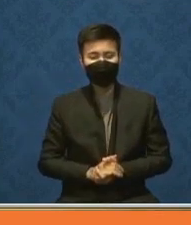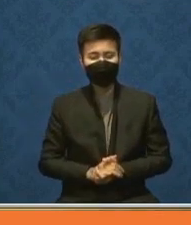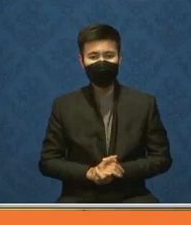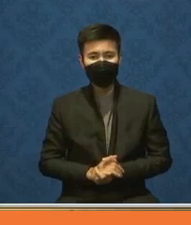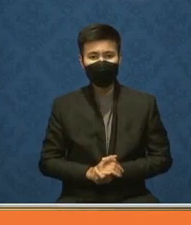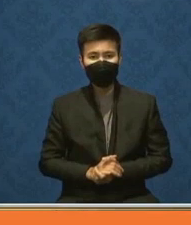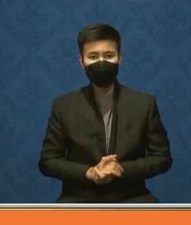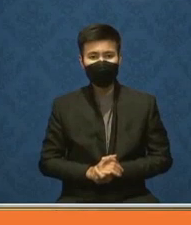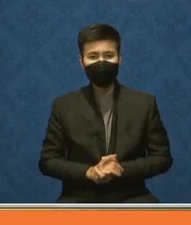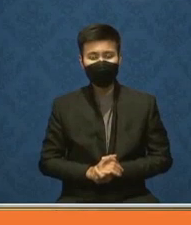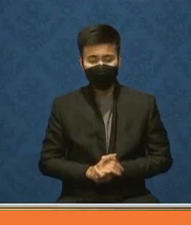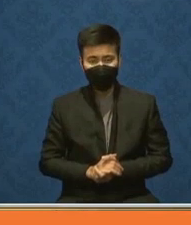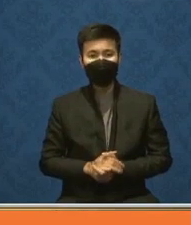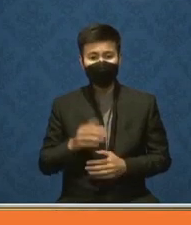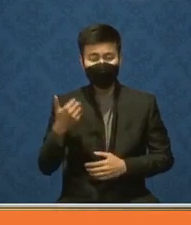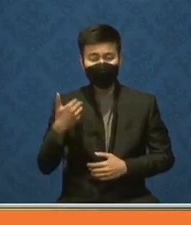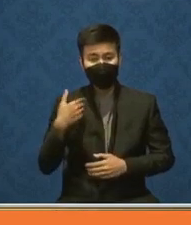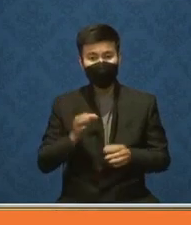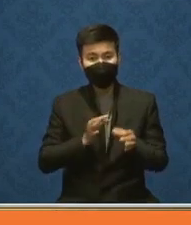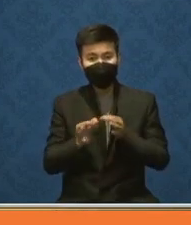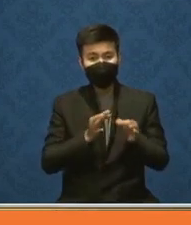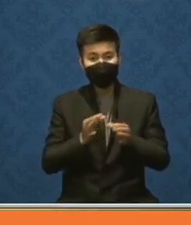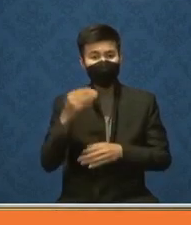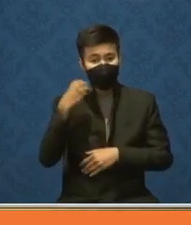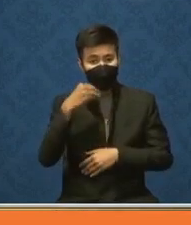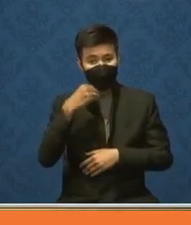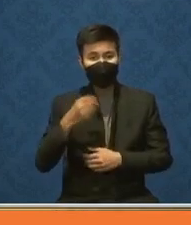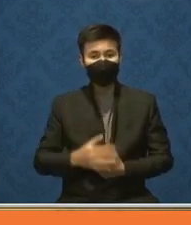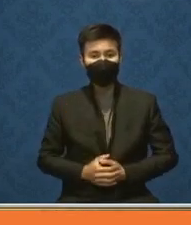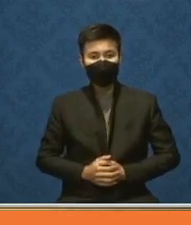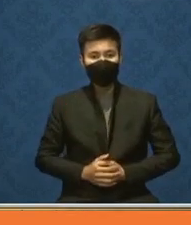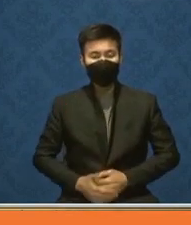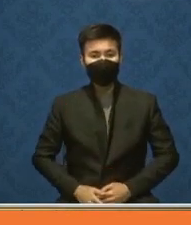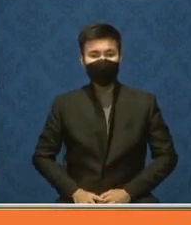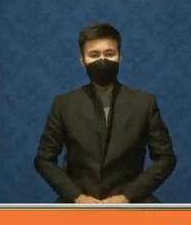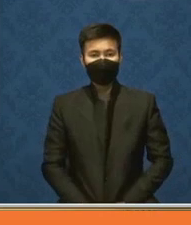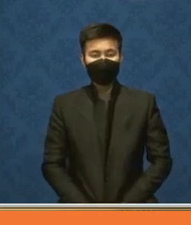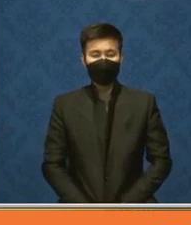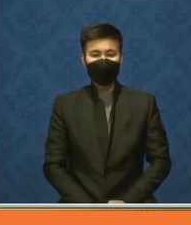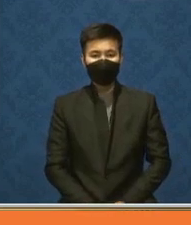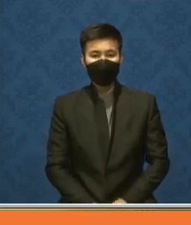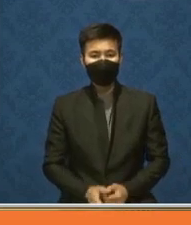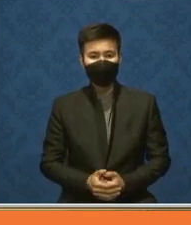งที่พวกเราพูดถึงเรื่องของความคุ้มค่าของการใช้งบประมาณในการอภิปรายทุกครั้งครับ